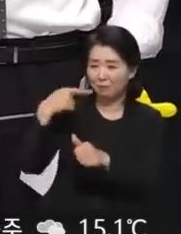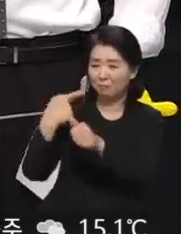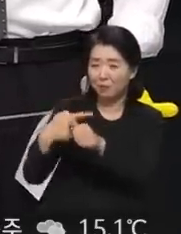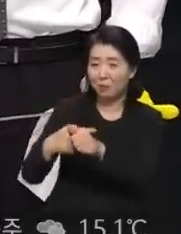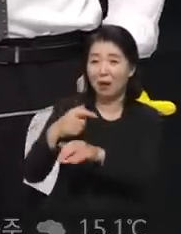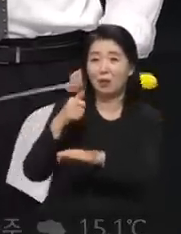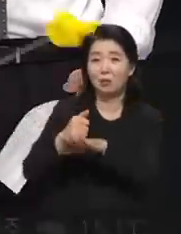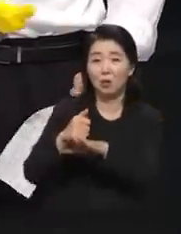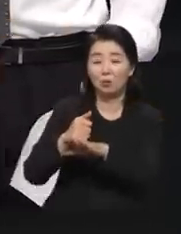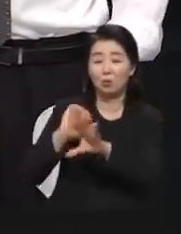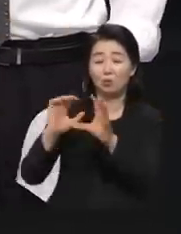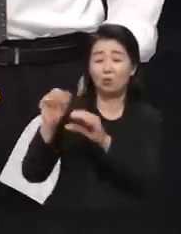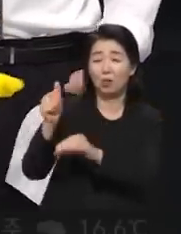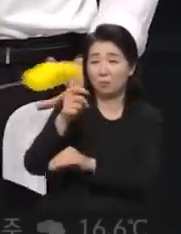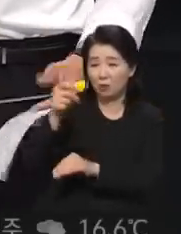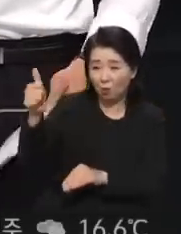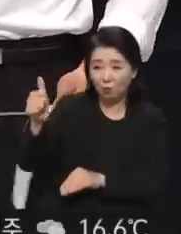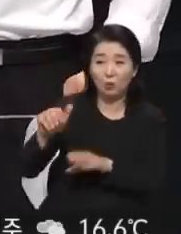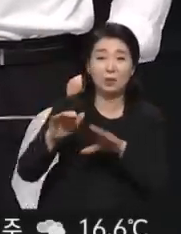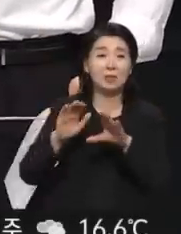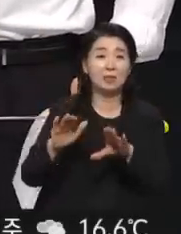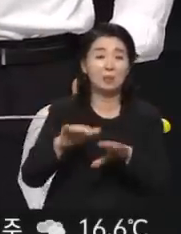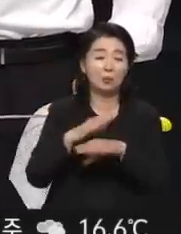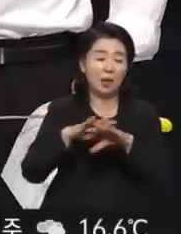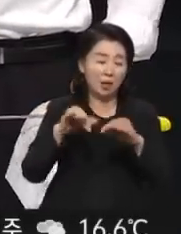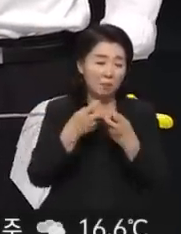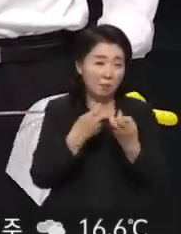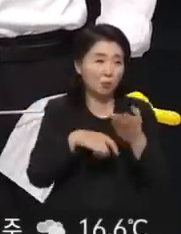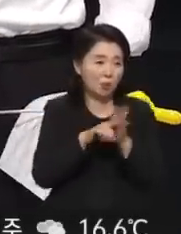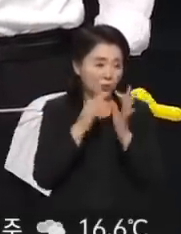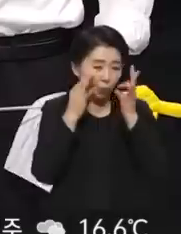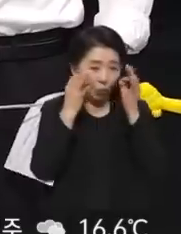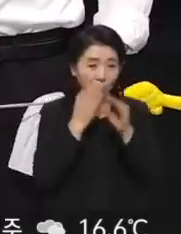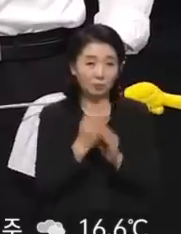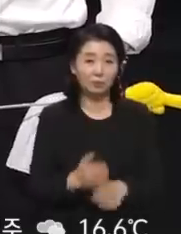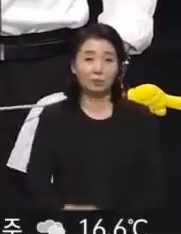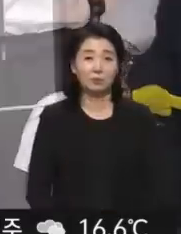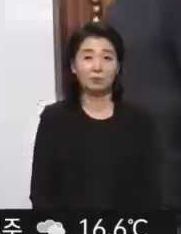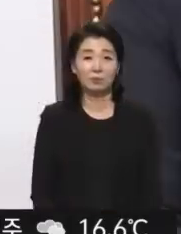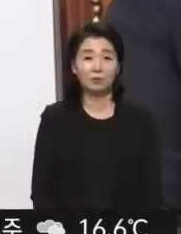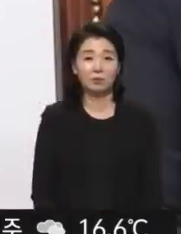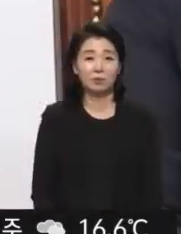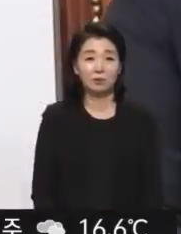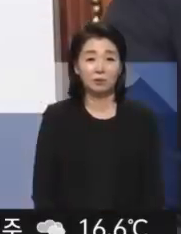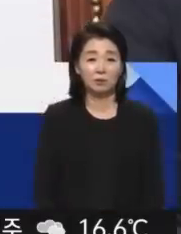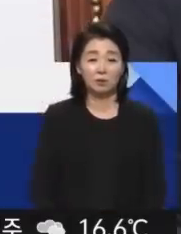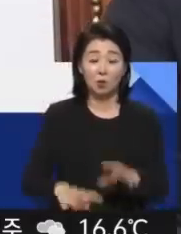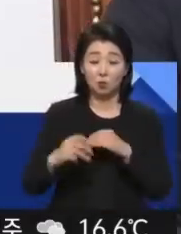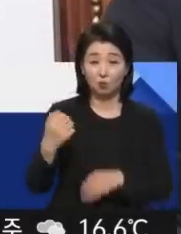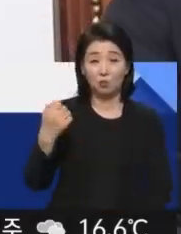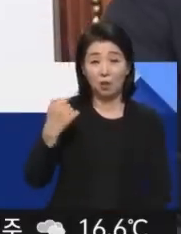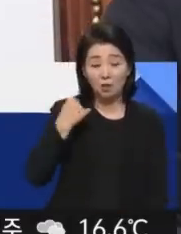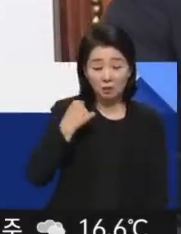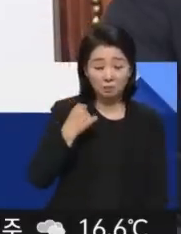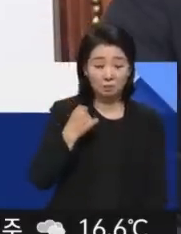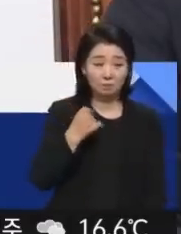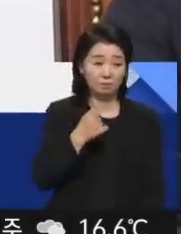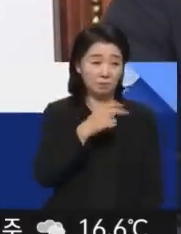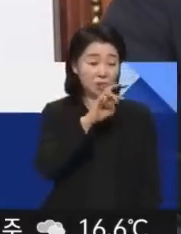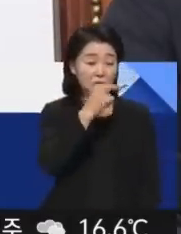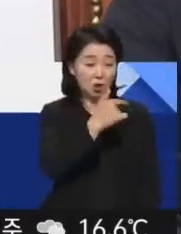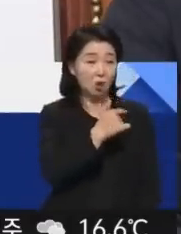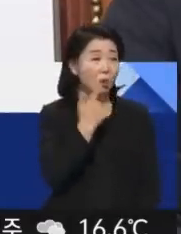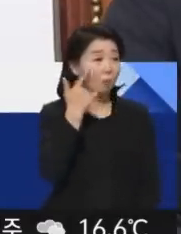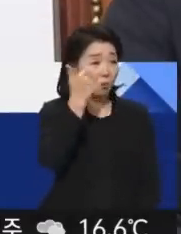국민의힘 지도부도 이제야 방역대책을 마련하는 분위기입니다. 우리 국민의힘은 전광훈 씨처럼